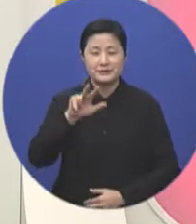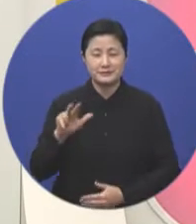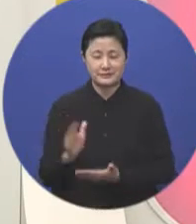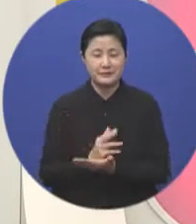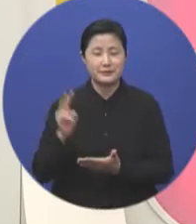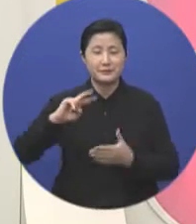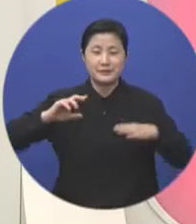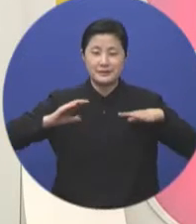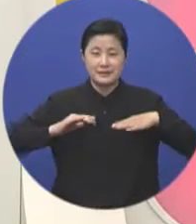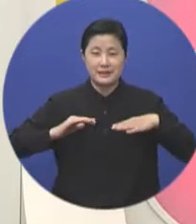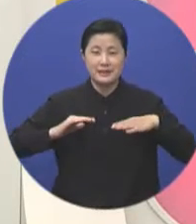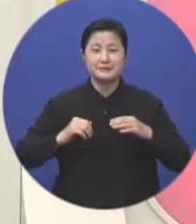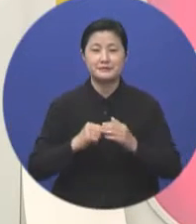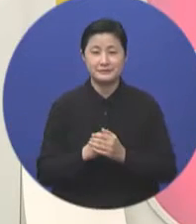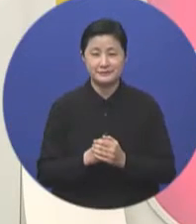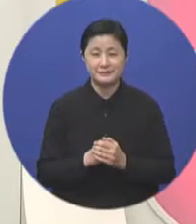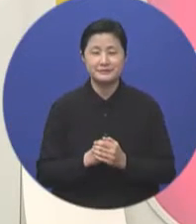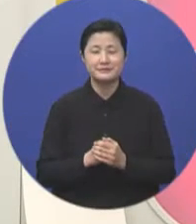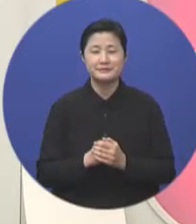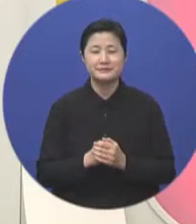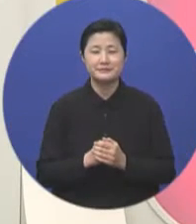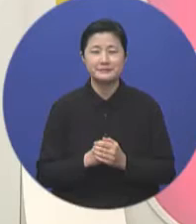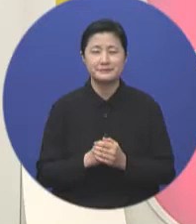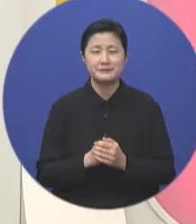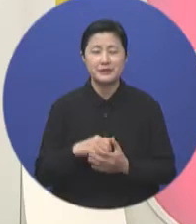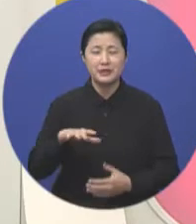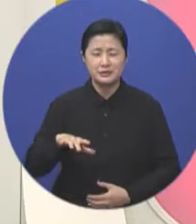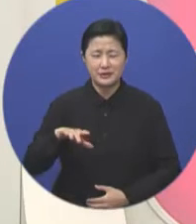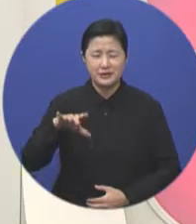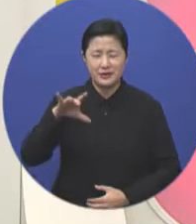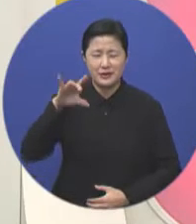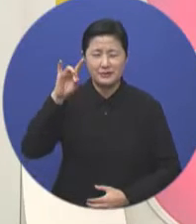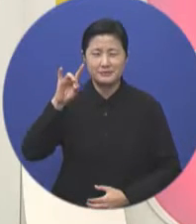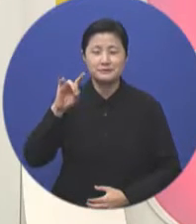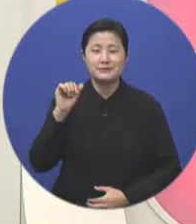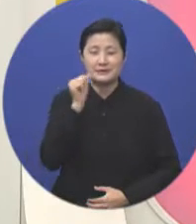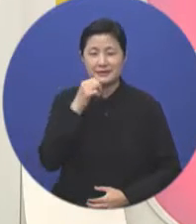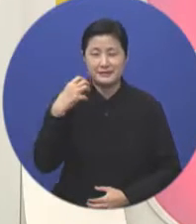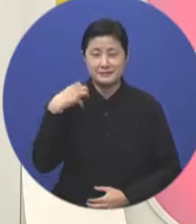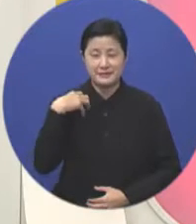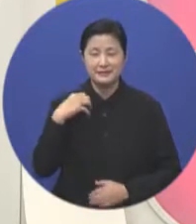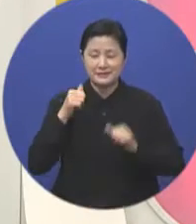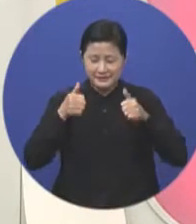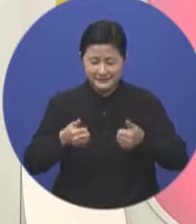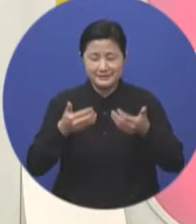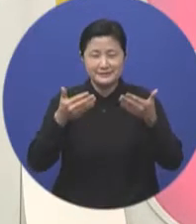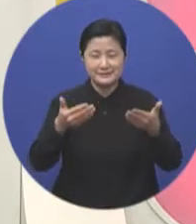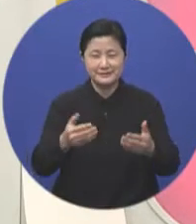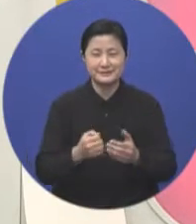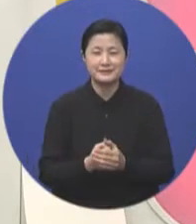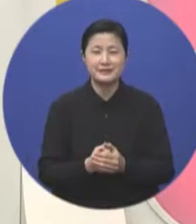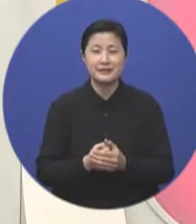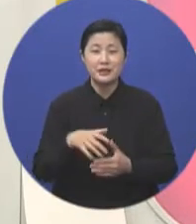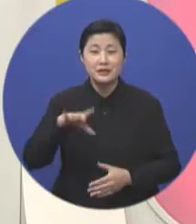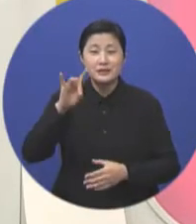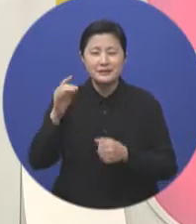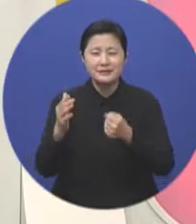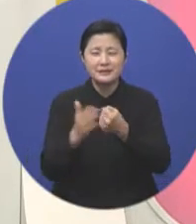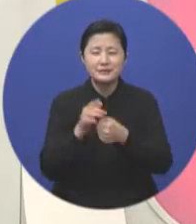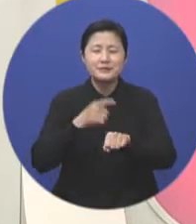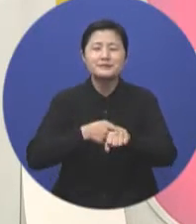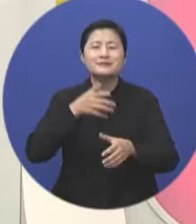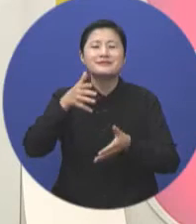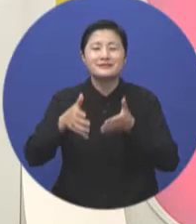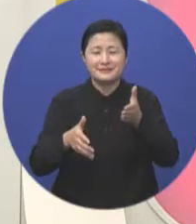나눔 노래자랑 복지TV 전국 나눔 노래자랑 처음으로 이렇게 MC로서 인사를 드리게 됐는데 네. 조금 처음이다 보니까 좀